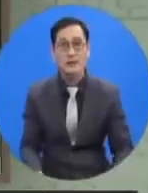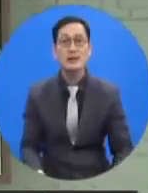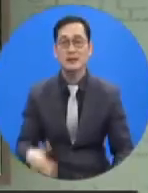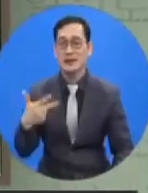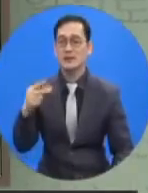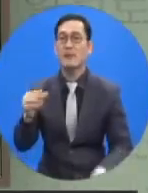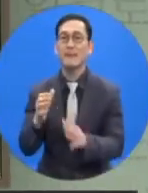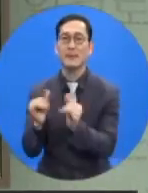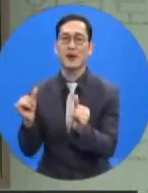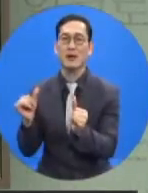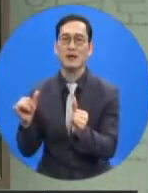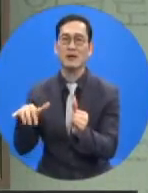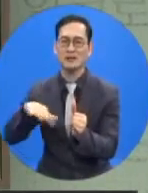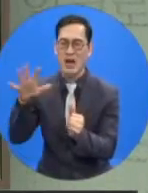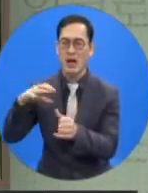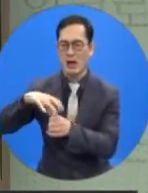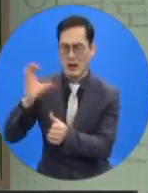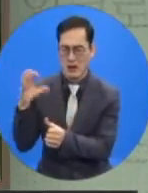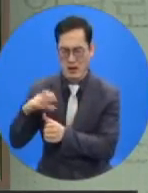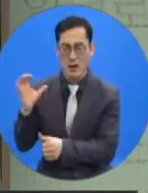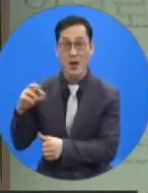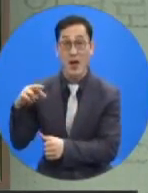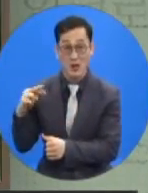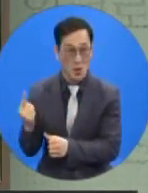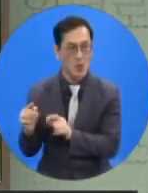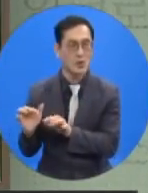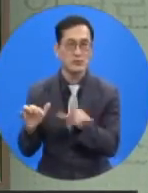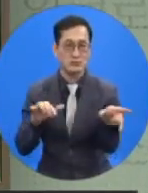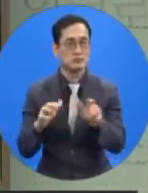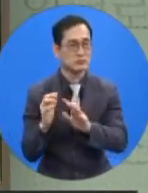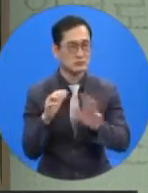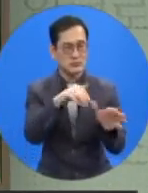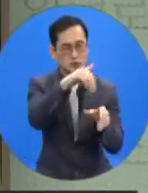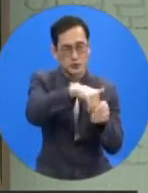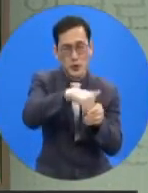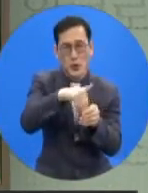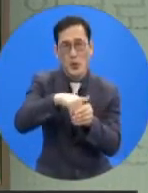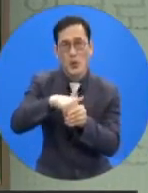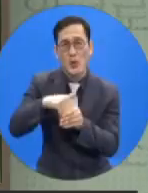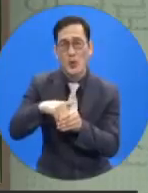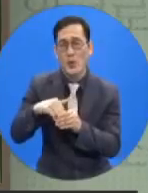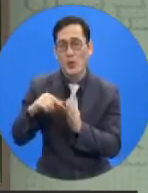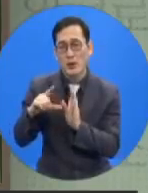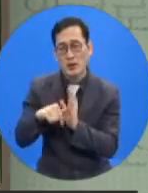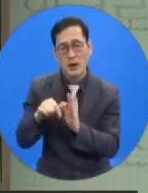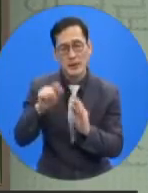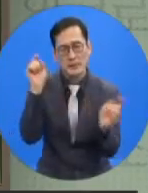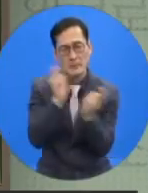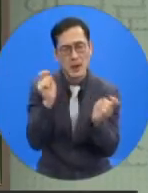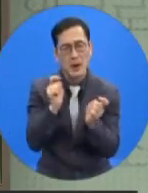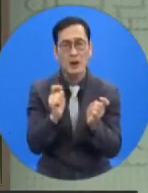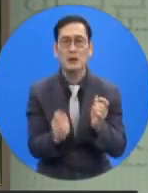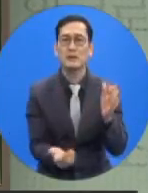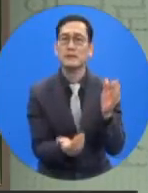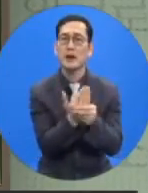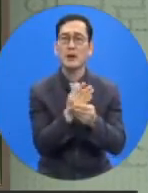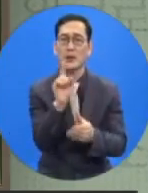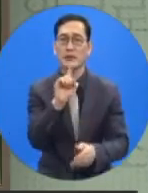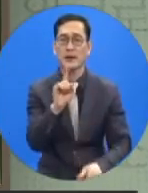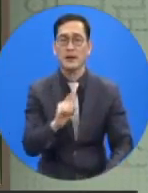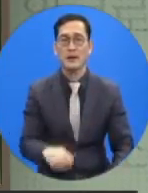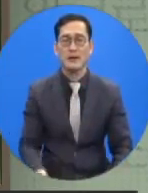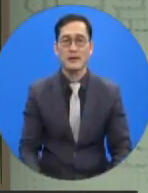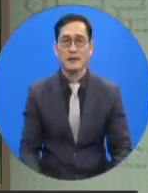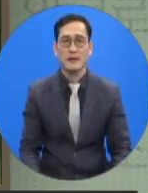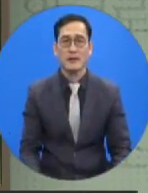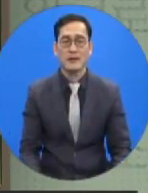일시에 해제해도 약간의 걱정거리는 생깁니다. 자가격리자인데 혹시 모를 이랄 걱정은